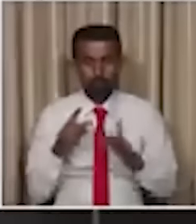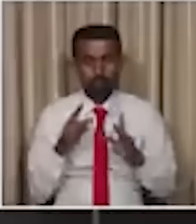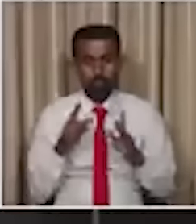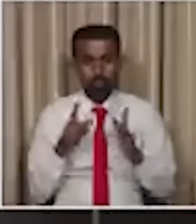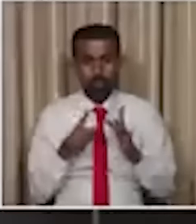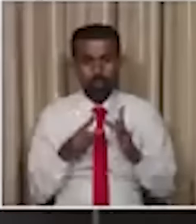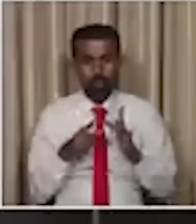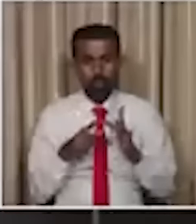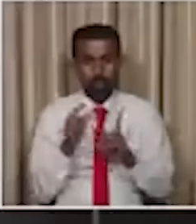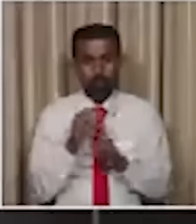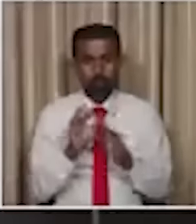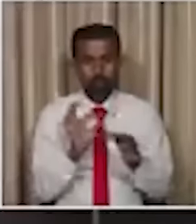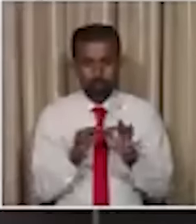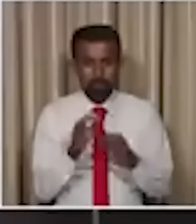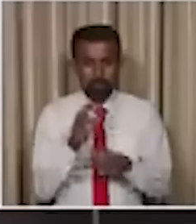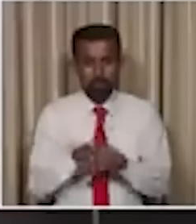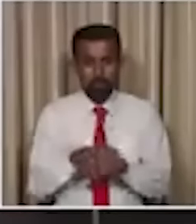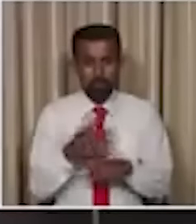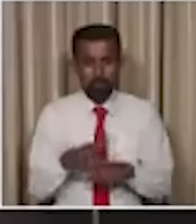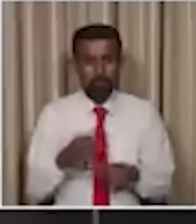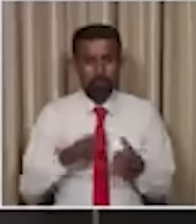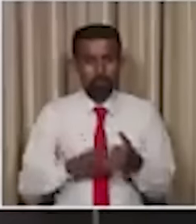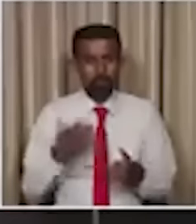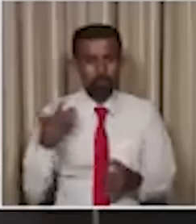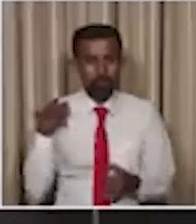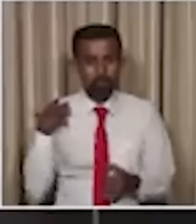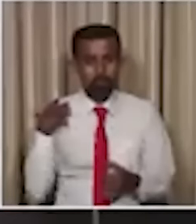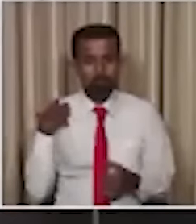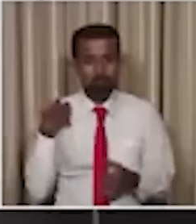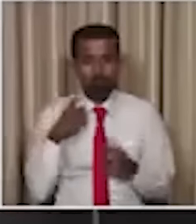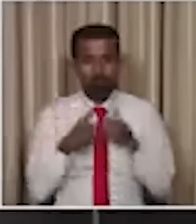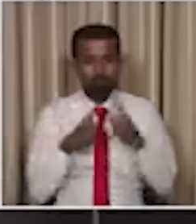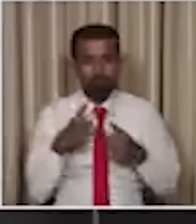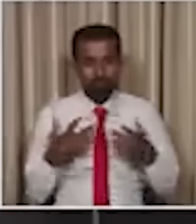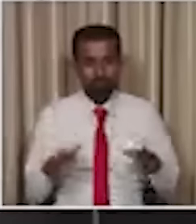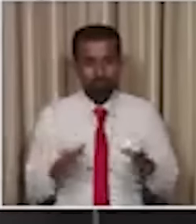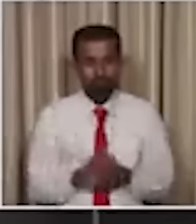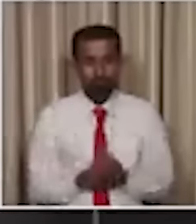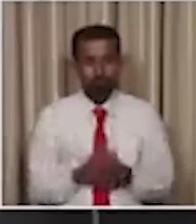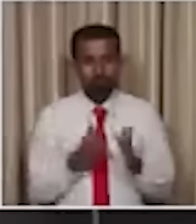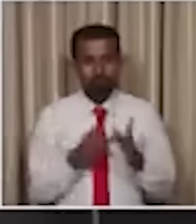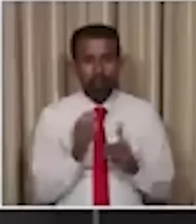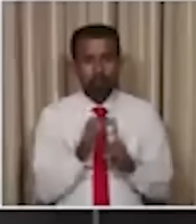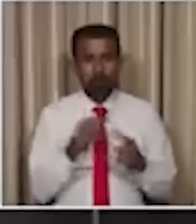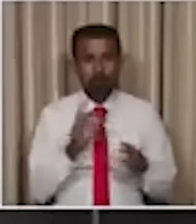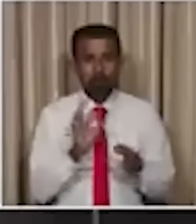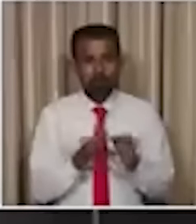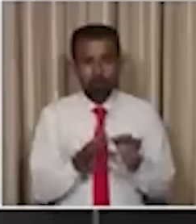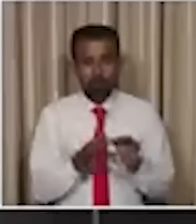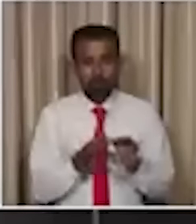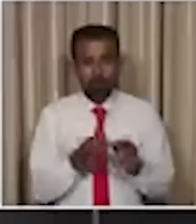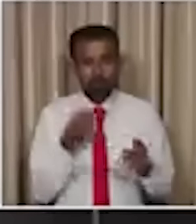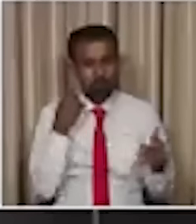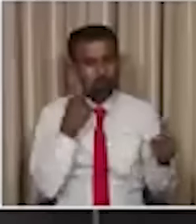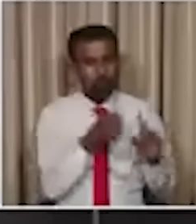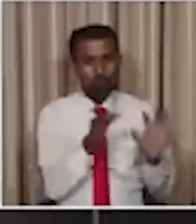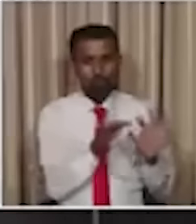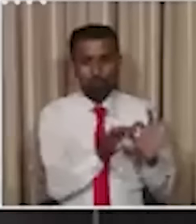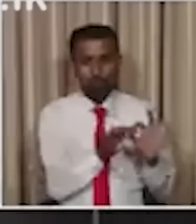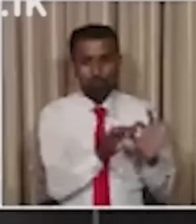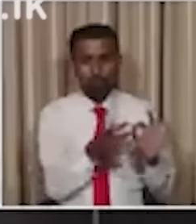එකක් හොයාගත්තයි කියලා සහරන් එක්ක නිතරම කතා කරපු. එතකොට ඒ IP address එක සම්බන්ධ වෙලා